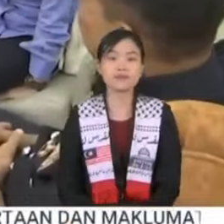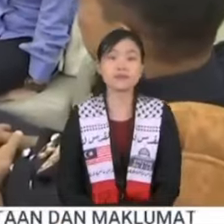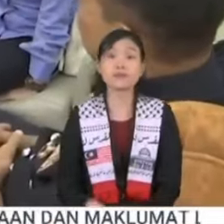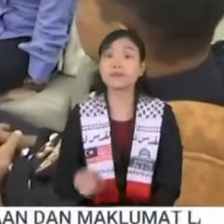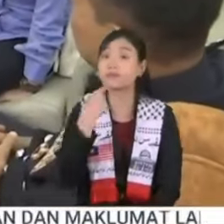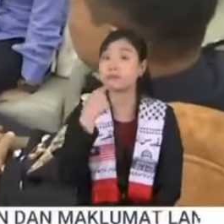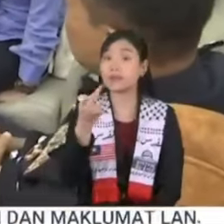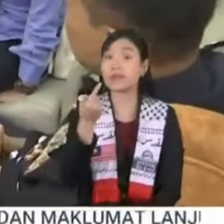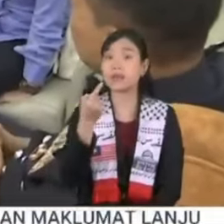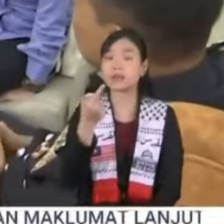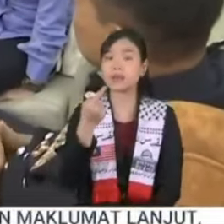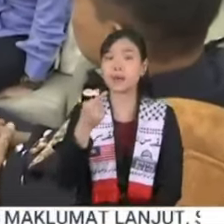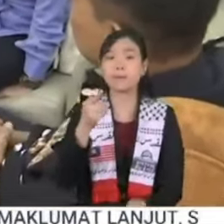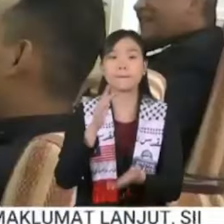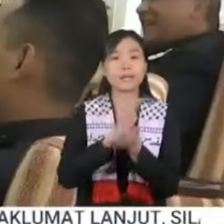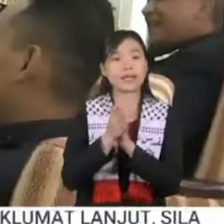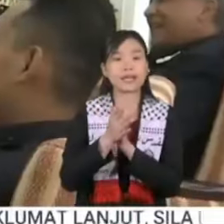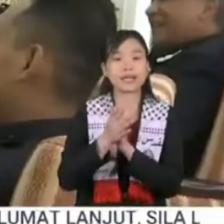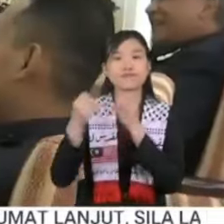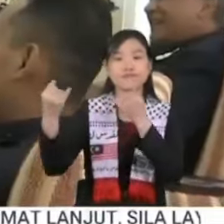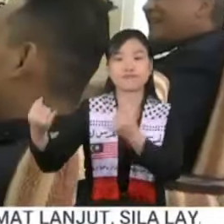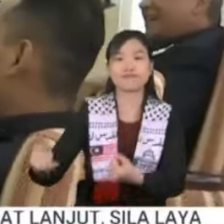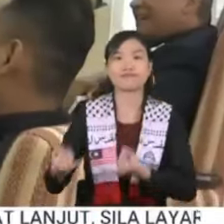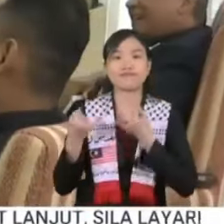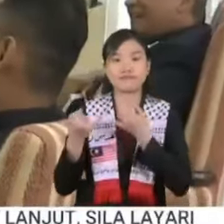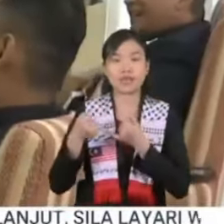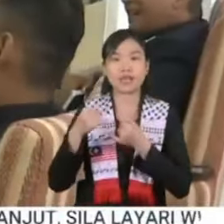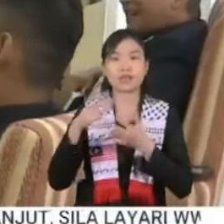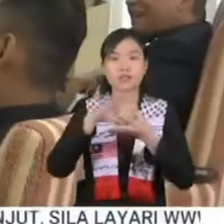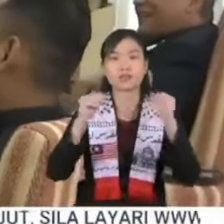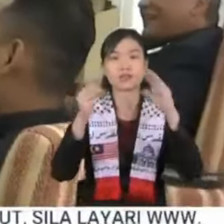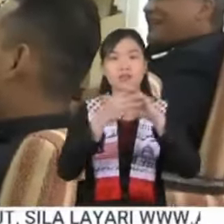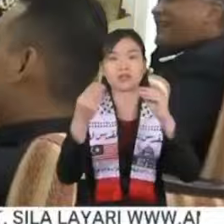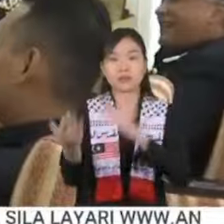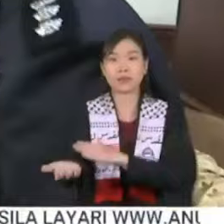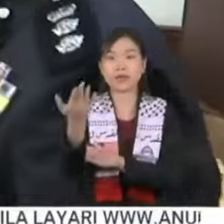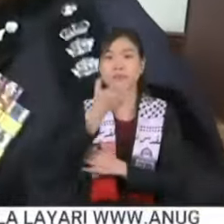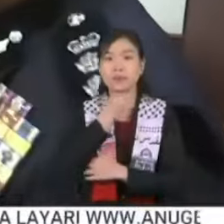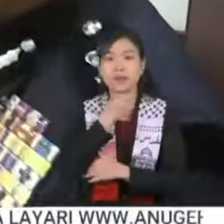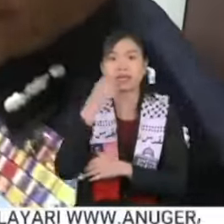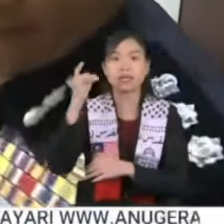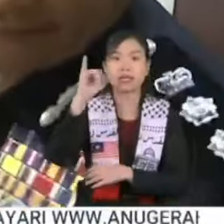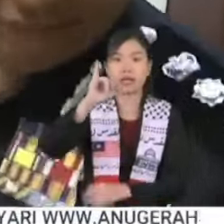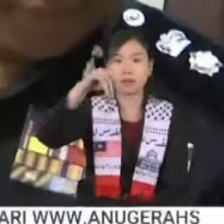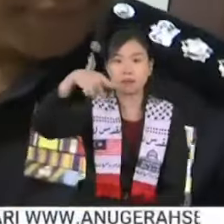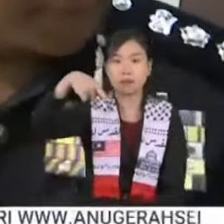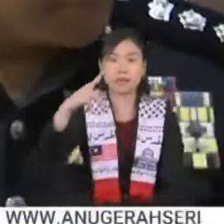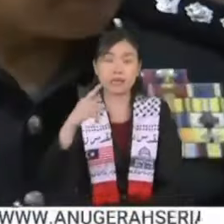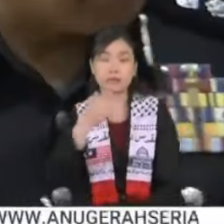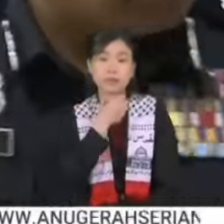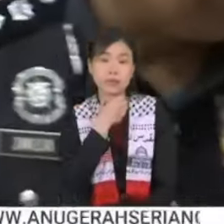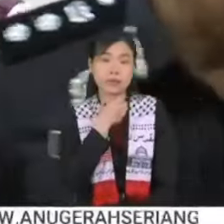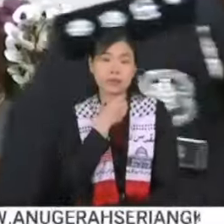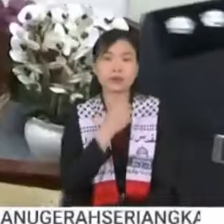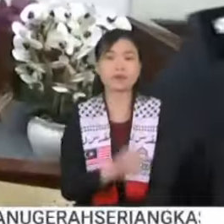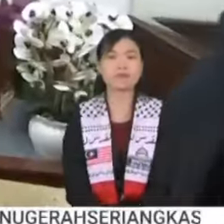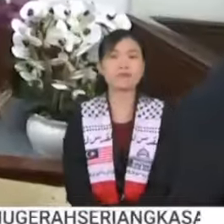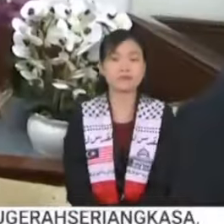Beliau berkata demikian ketika menjadi tetamu slot cerita pagi Perak di bangunan Ibu Pejabat Kontingen IPK Perak,